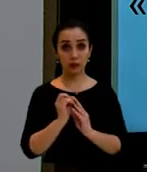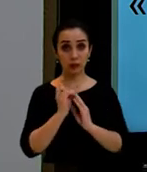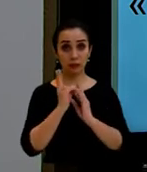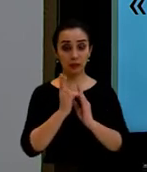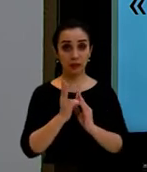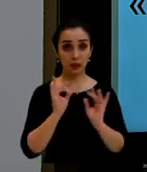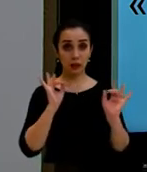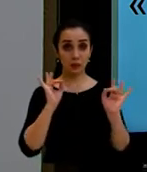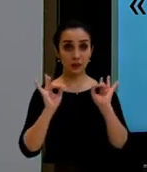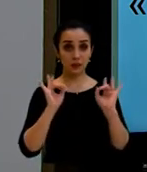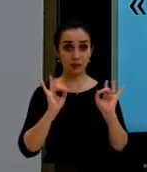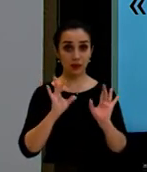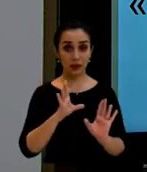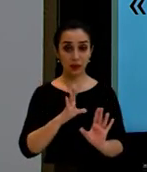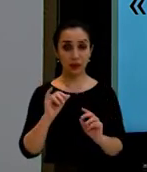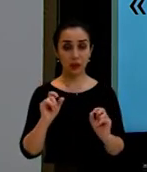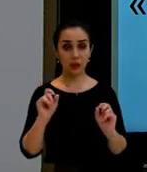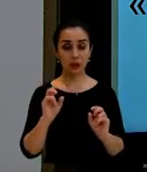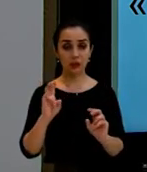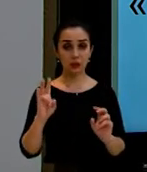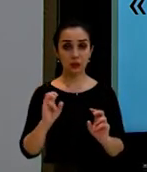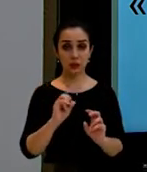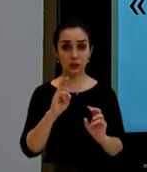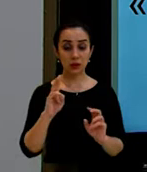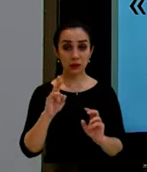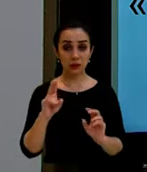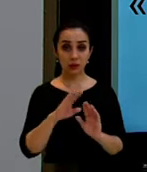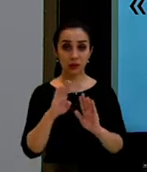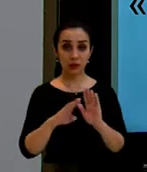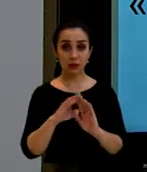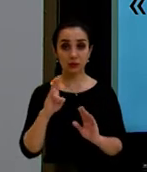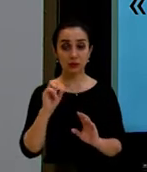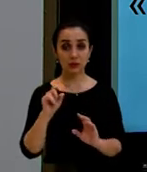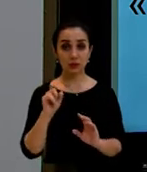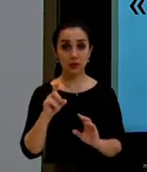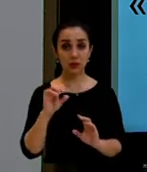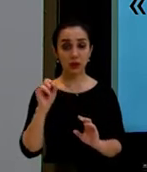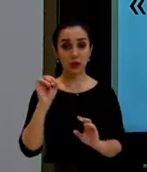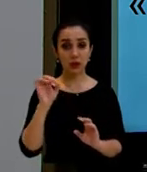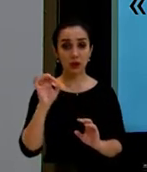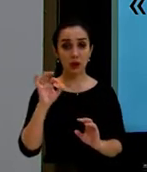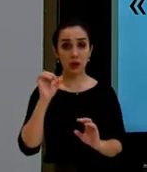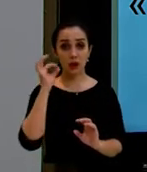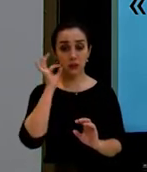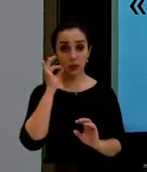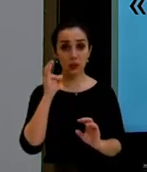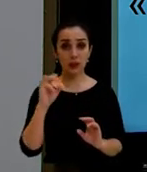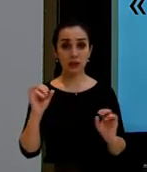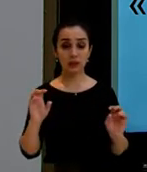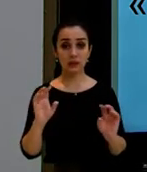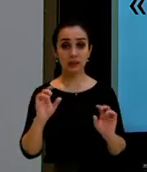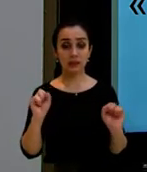12 прозвенело, горит над золотом осенним, горит над зимним